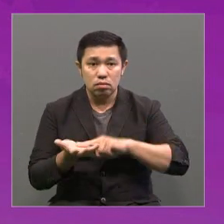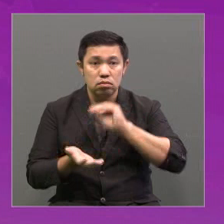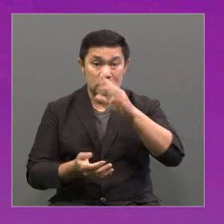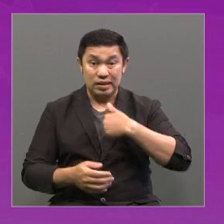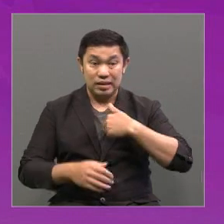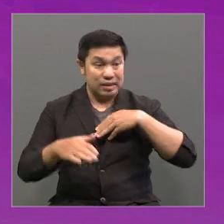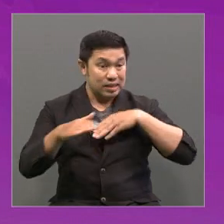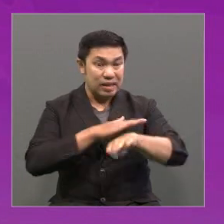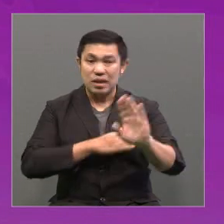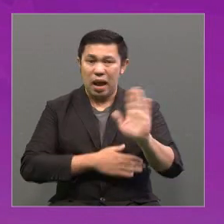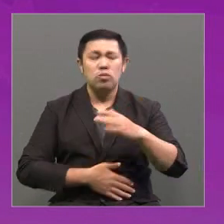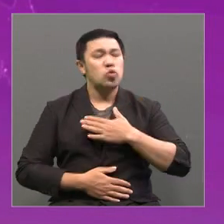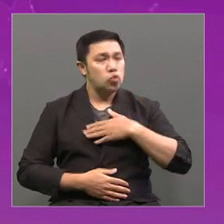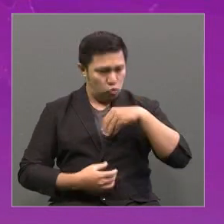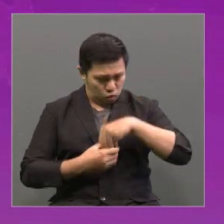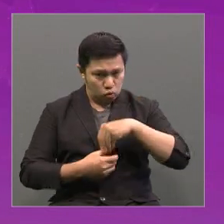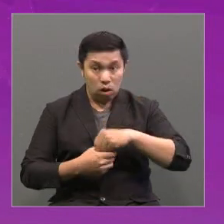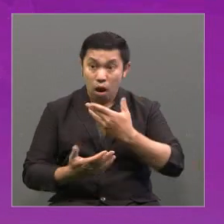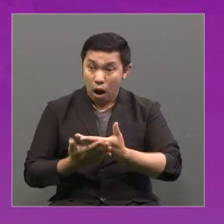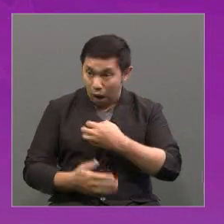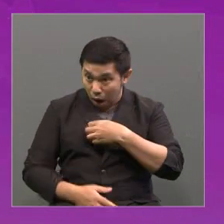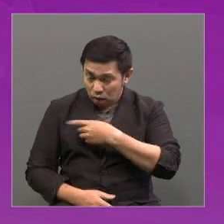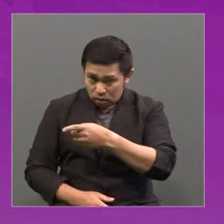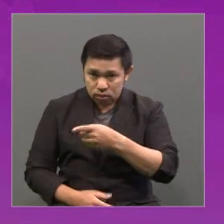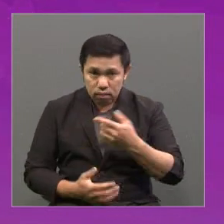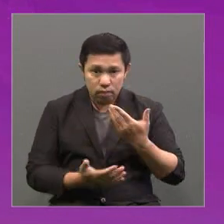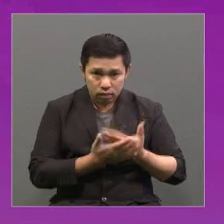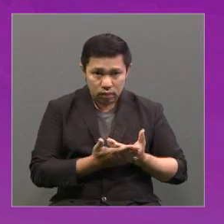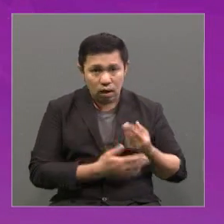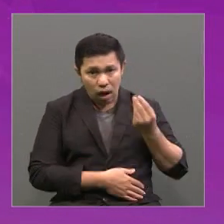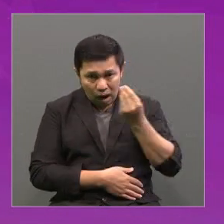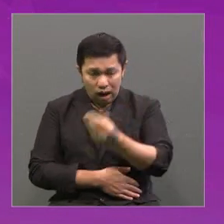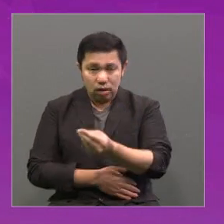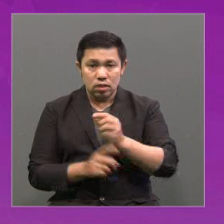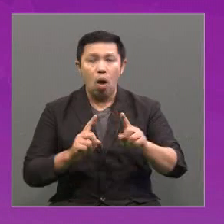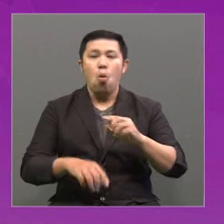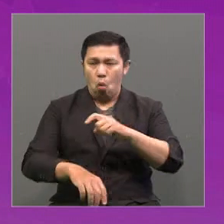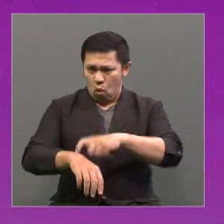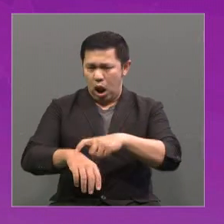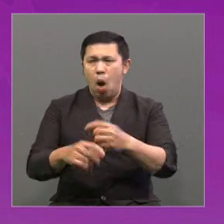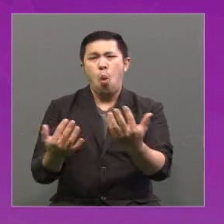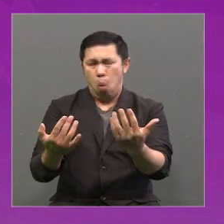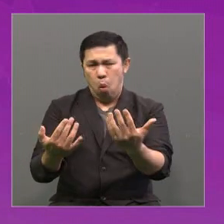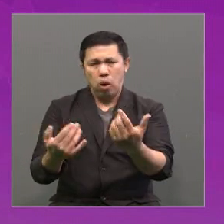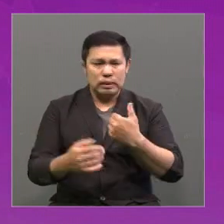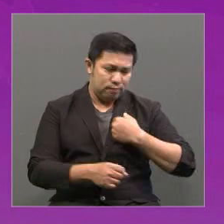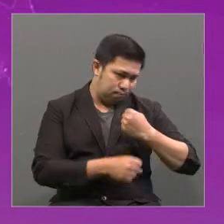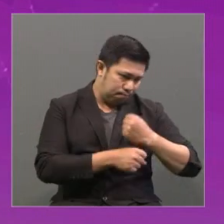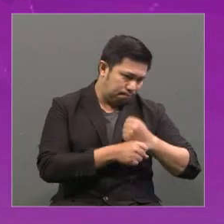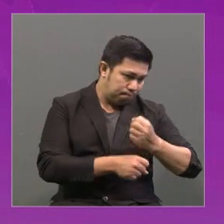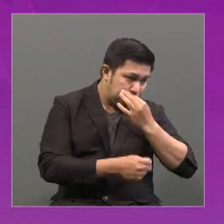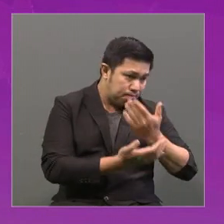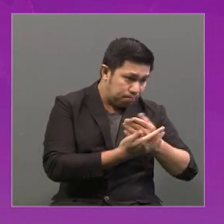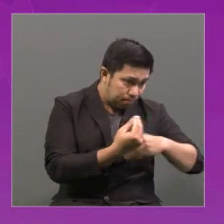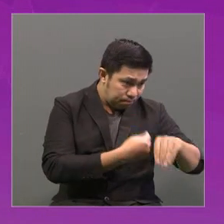ไม่หนีย ังไงก็ไม่หนีถ้าคุณอยากได้เงินเดี๋ยวคืนให ้หรอ จะขอเวลาก่อน เ ด ี๋ ยวขอไปทำมาห